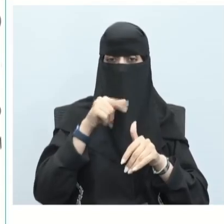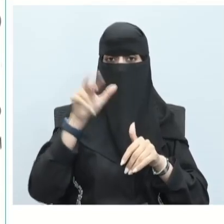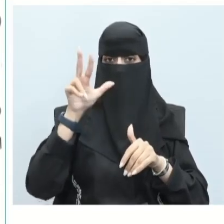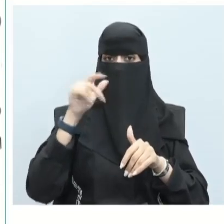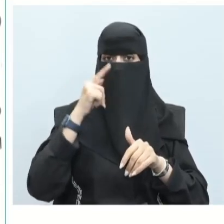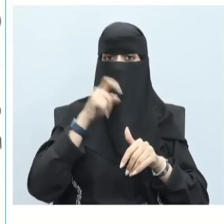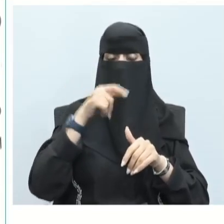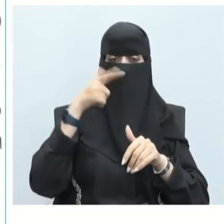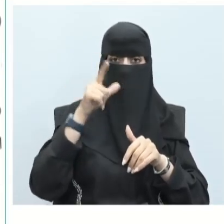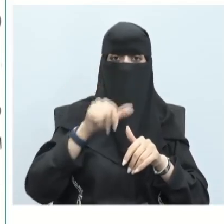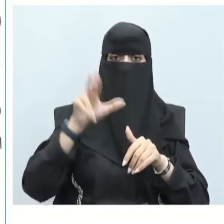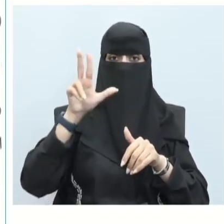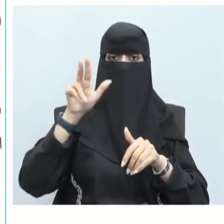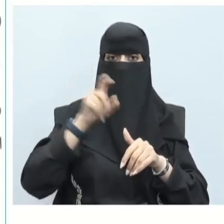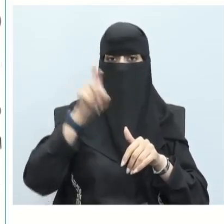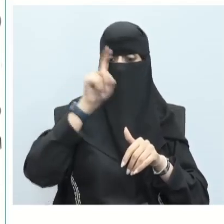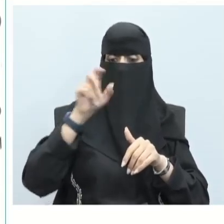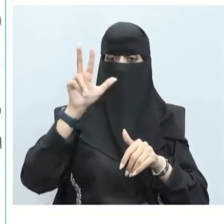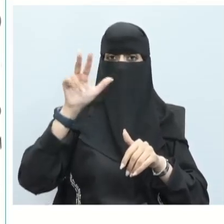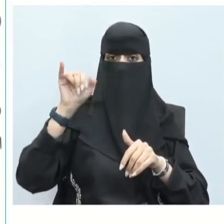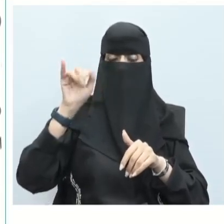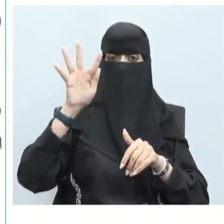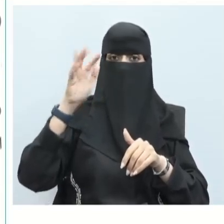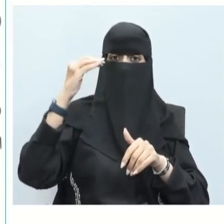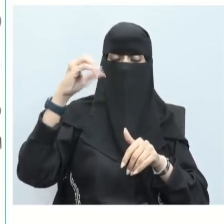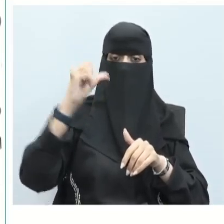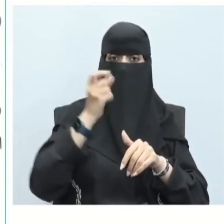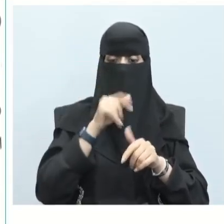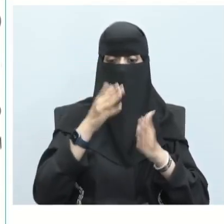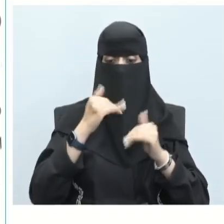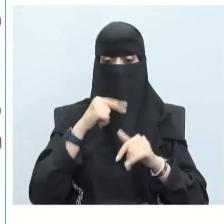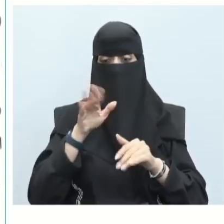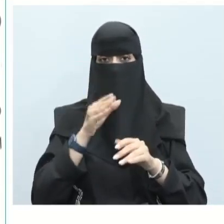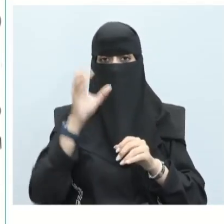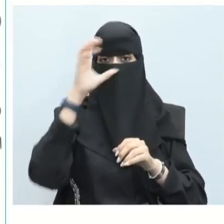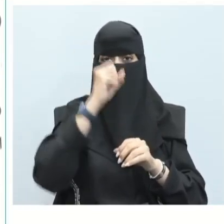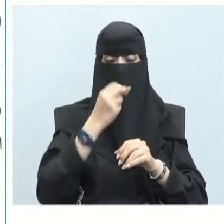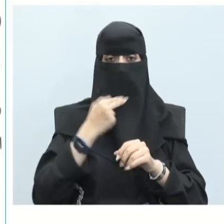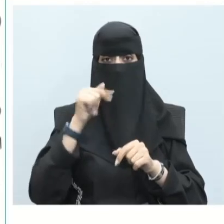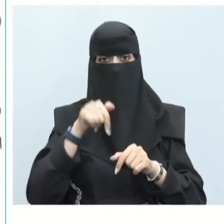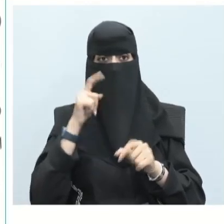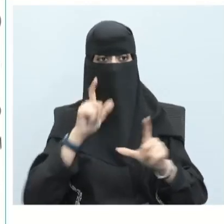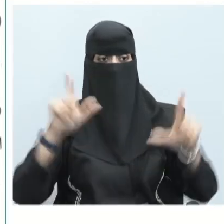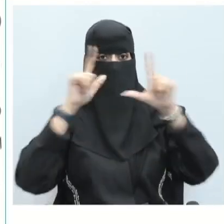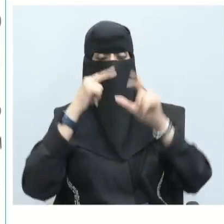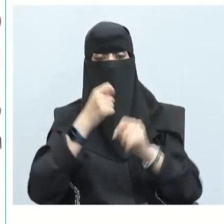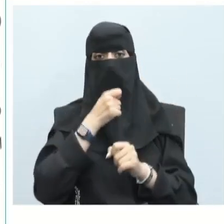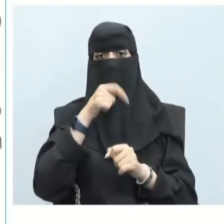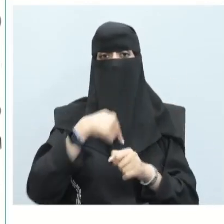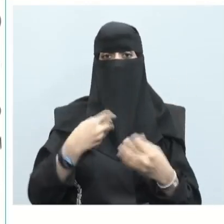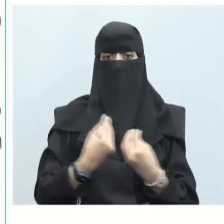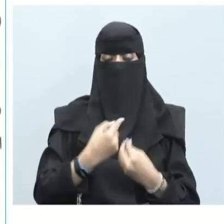السؤال المشحون احسنتم السؤال المشحون الفقره التي تليها مساء الخير ايها المشاهدون الاعزاء